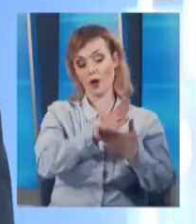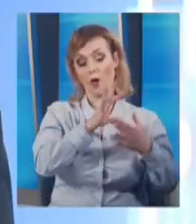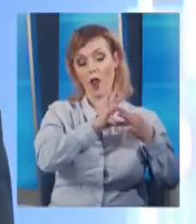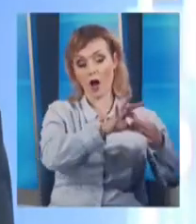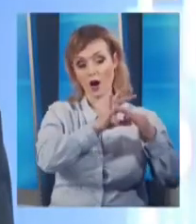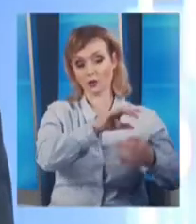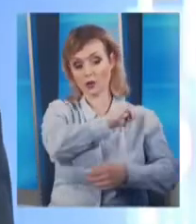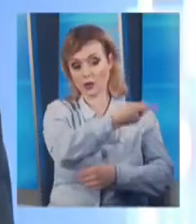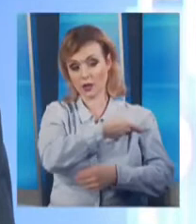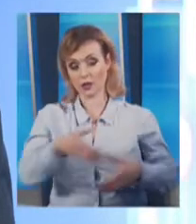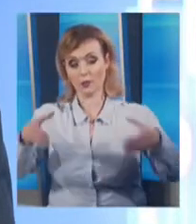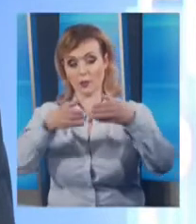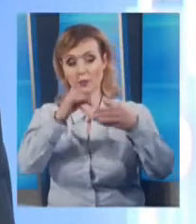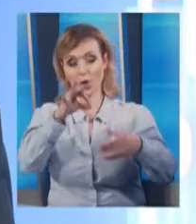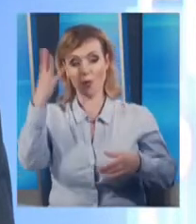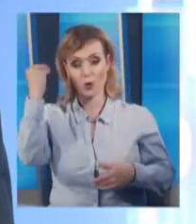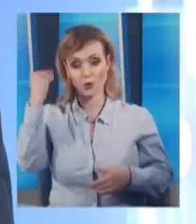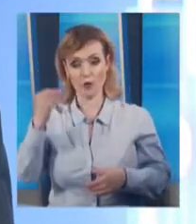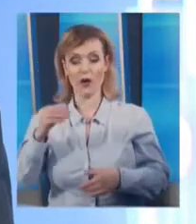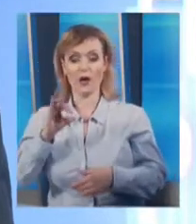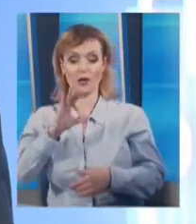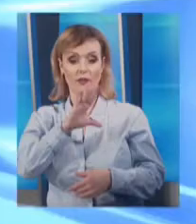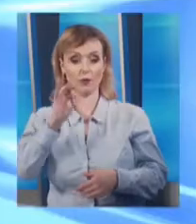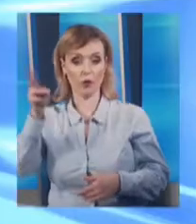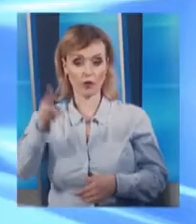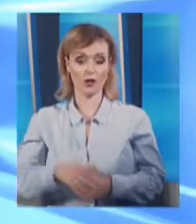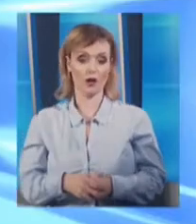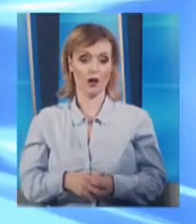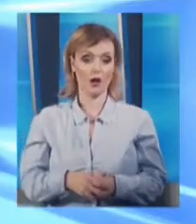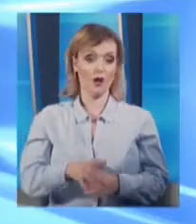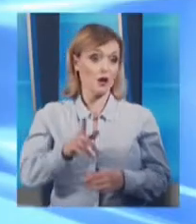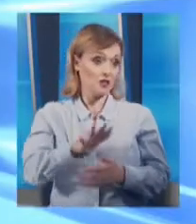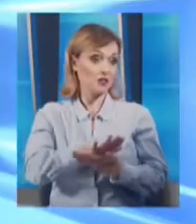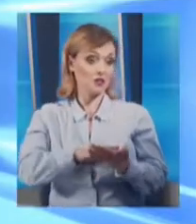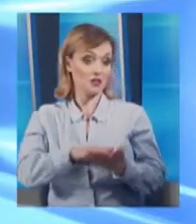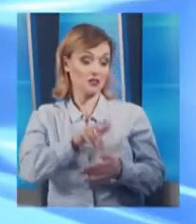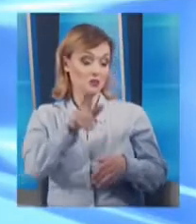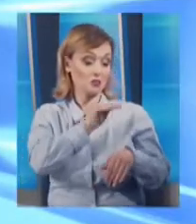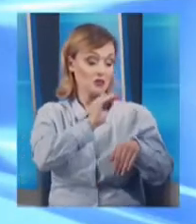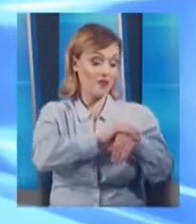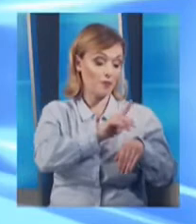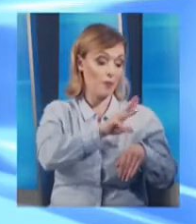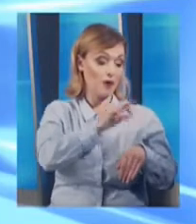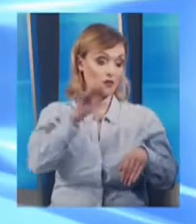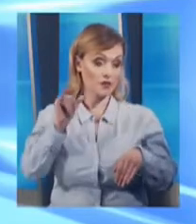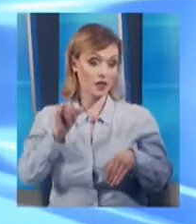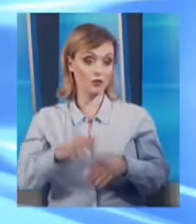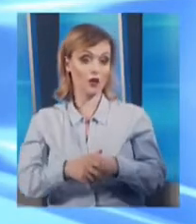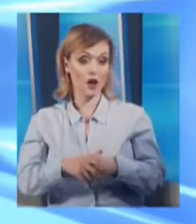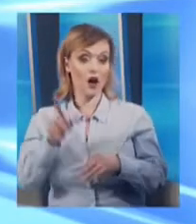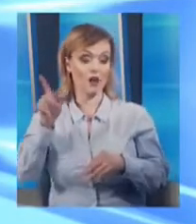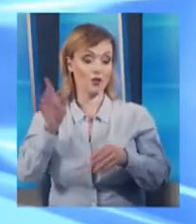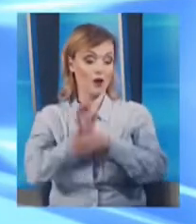între Promoldova și Vlad Plahotniuc și deja merg mai departe, afirmând că, de fapt, Maia Sandu în această campanie ar fi sprijinită de către